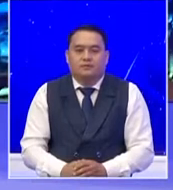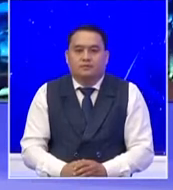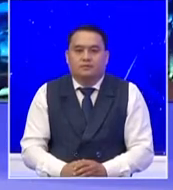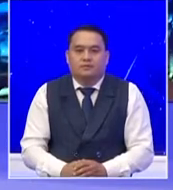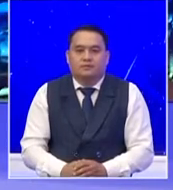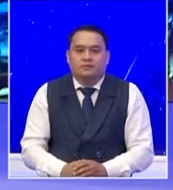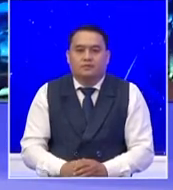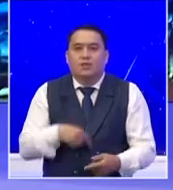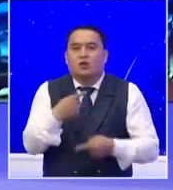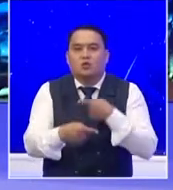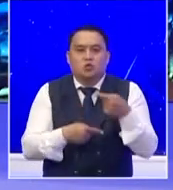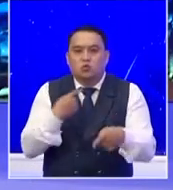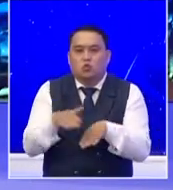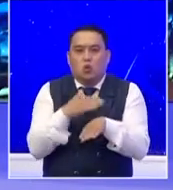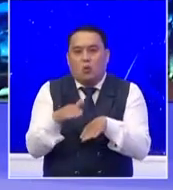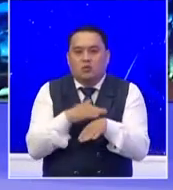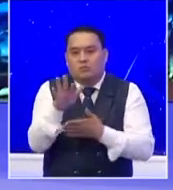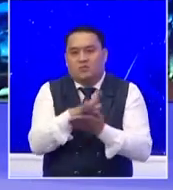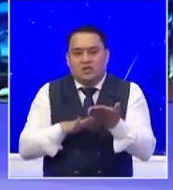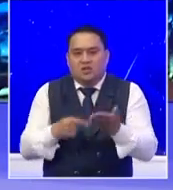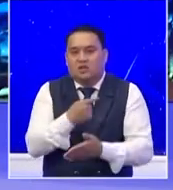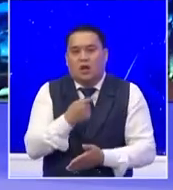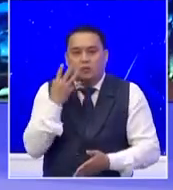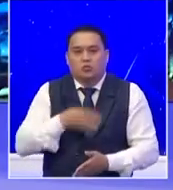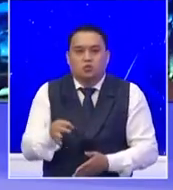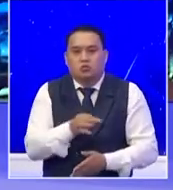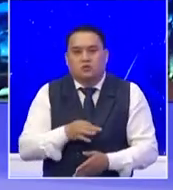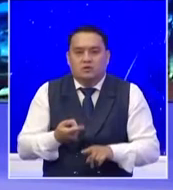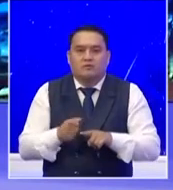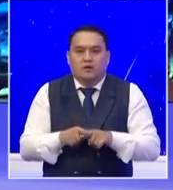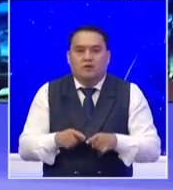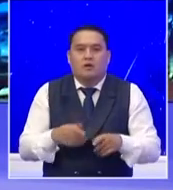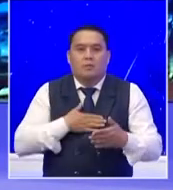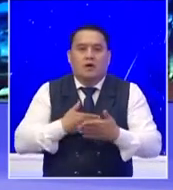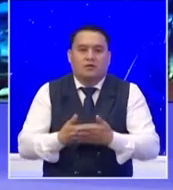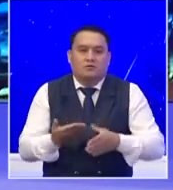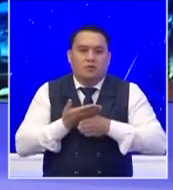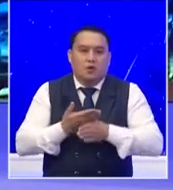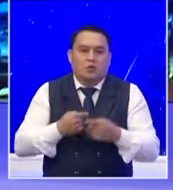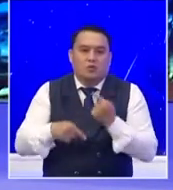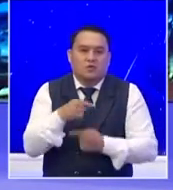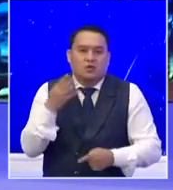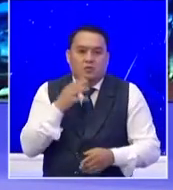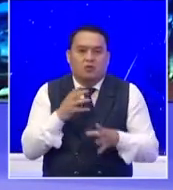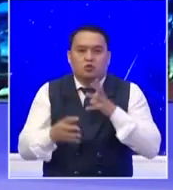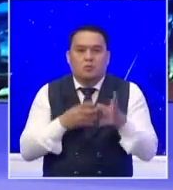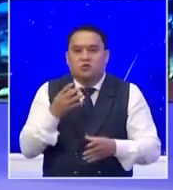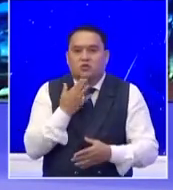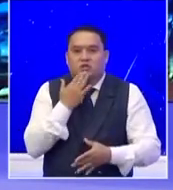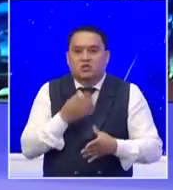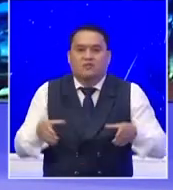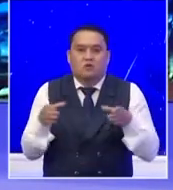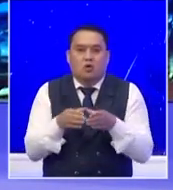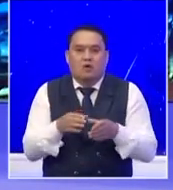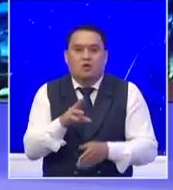Продолжаем выпуск. Челлендж добрых дел продолжается. Республиканскую акцию «Бисбер Геймс» активно поддержали предприниматели. Представители